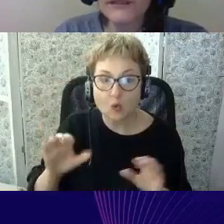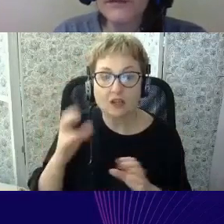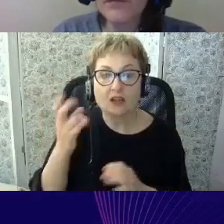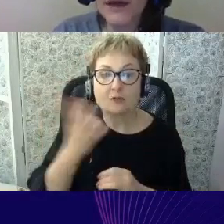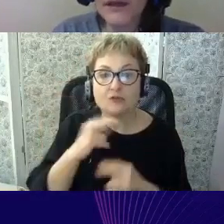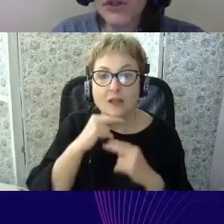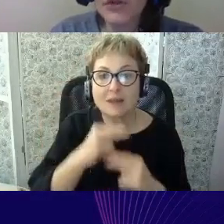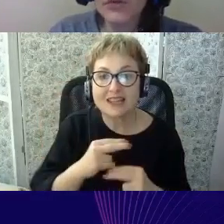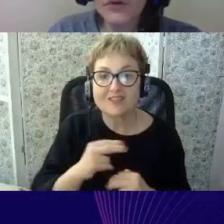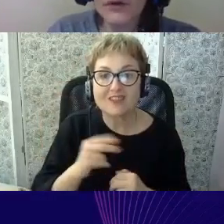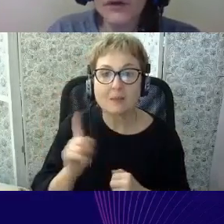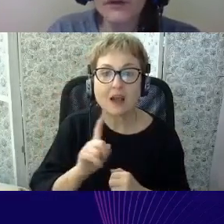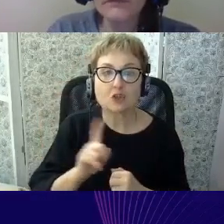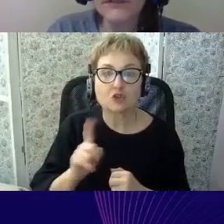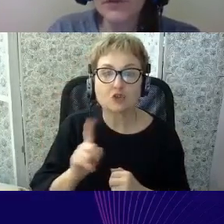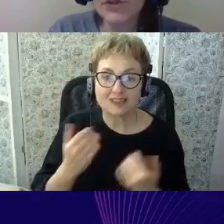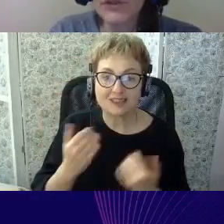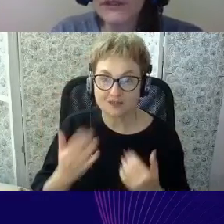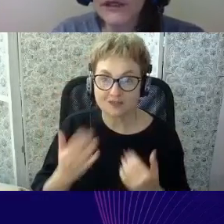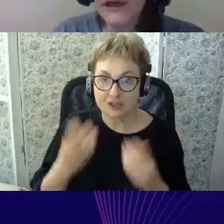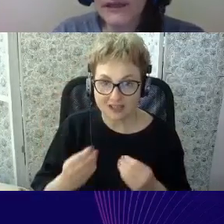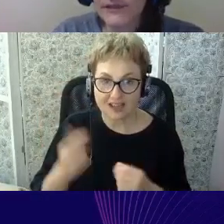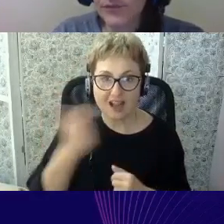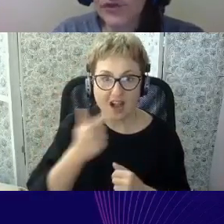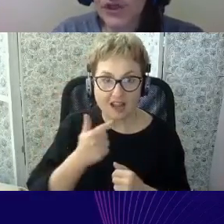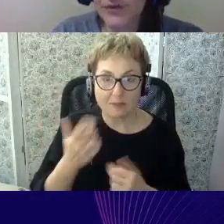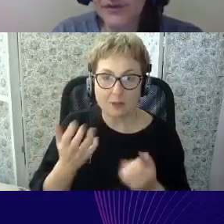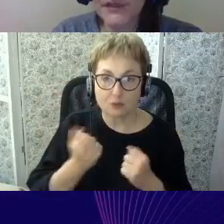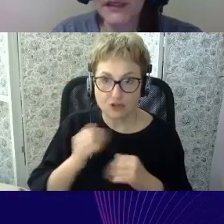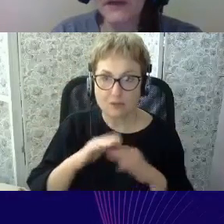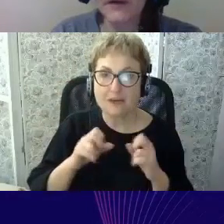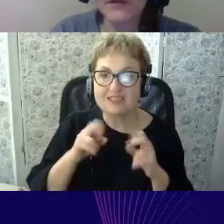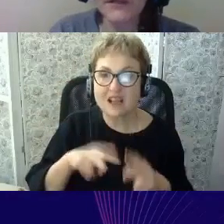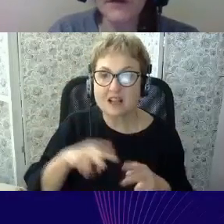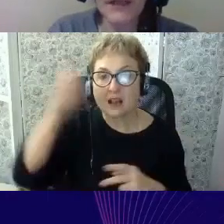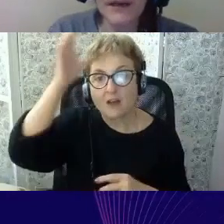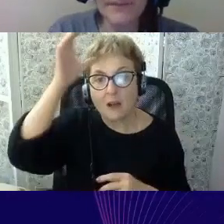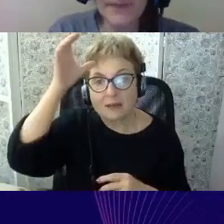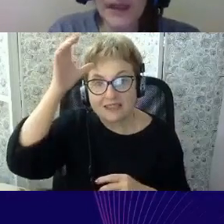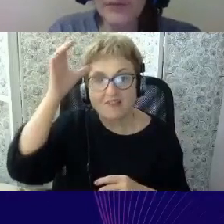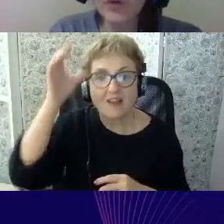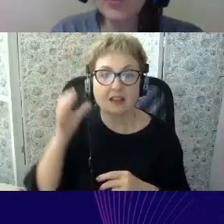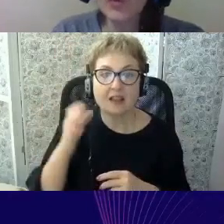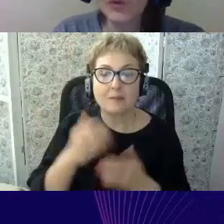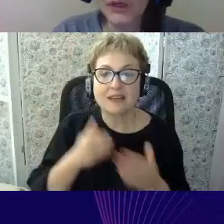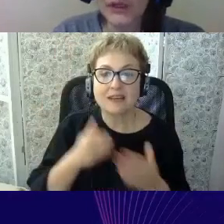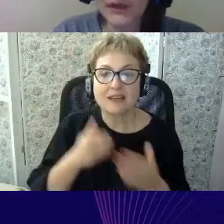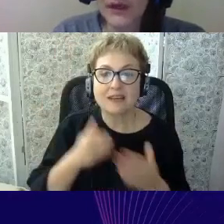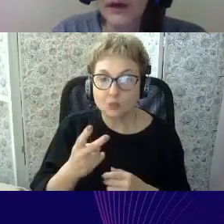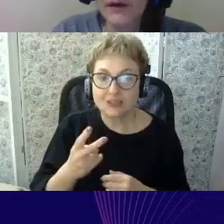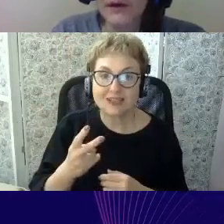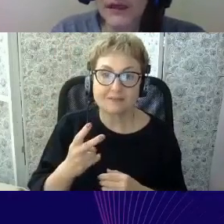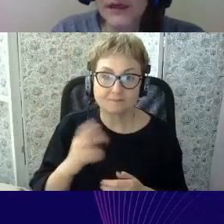следует обратить внимание, что на сегодняшний день гарантии получения профессионального образования